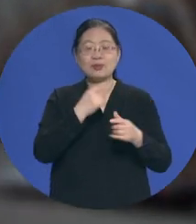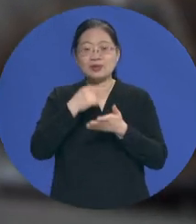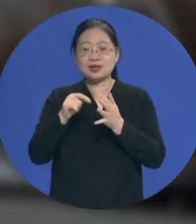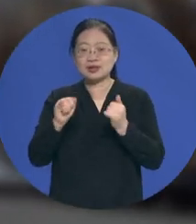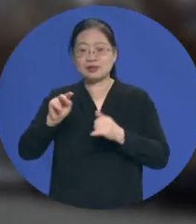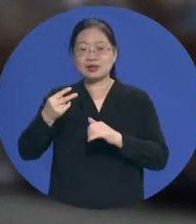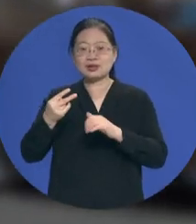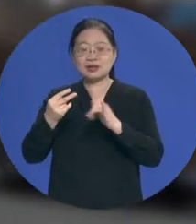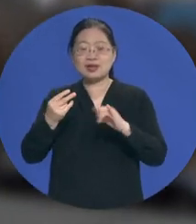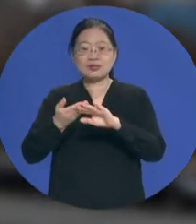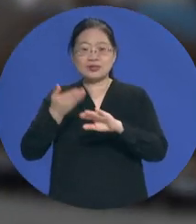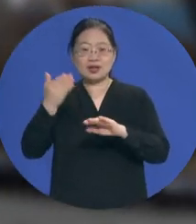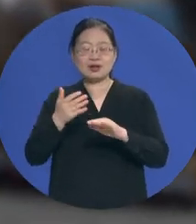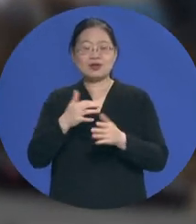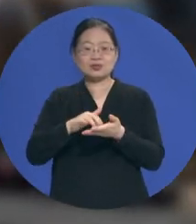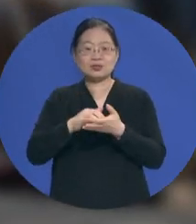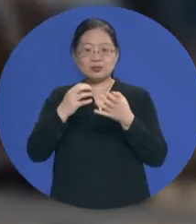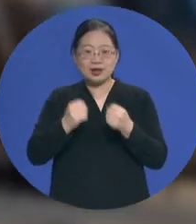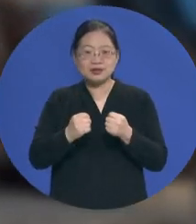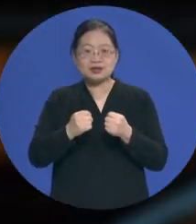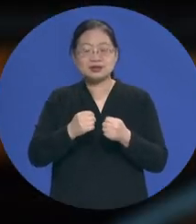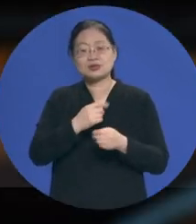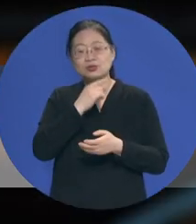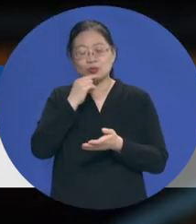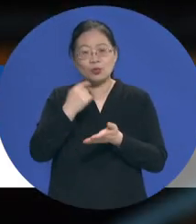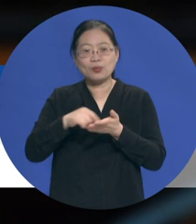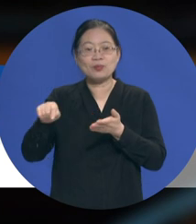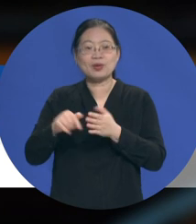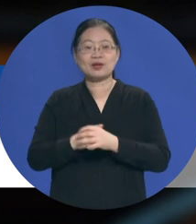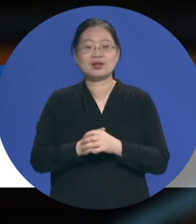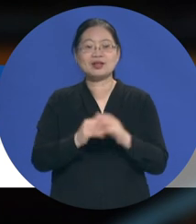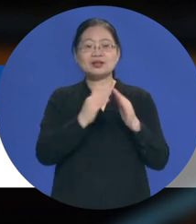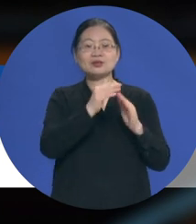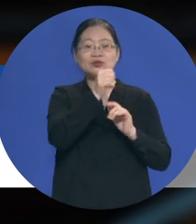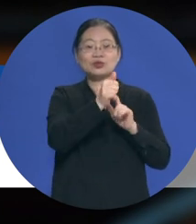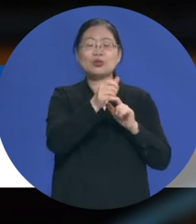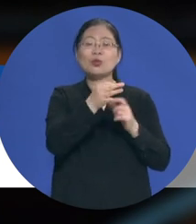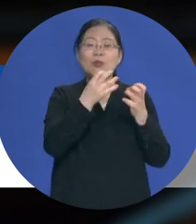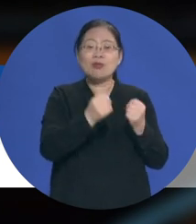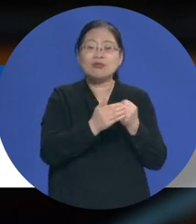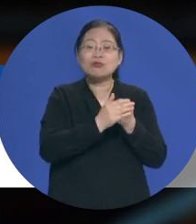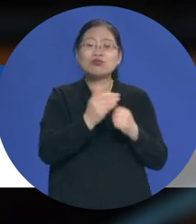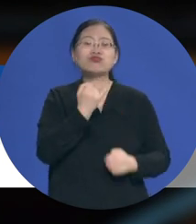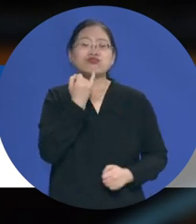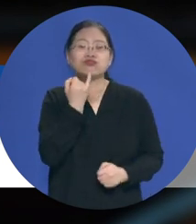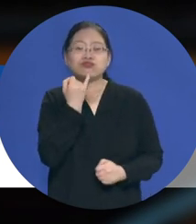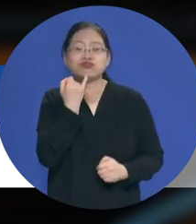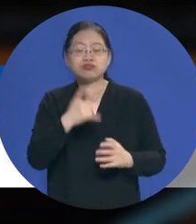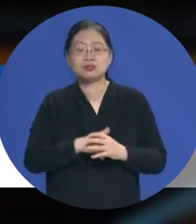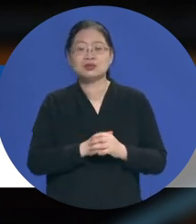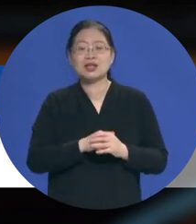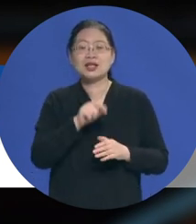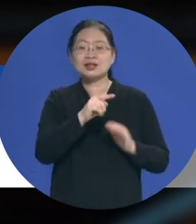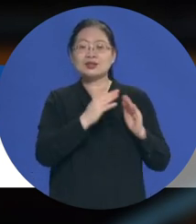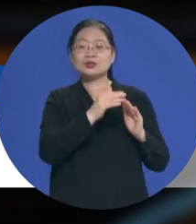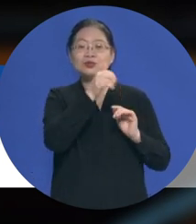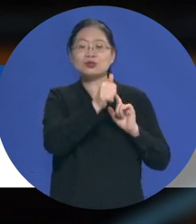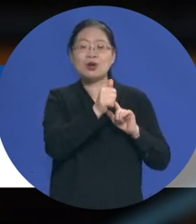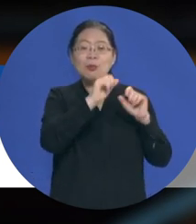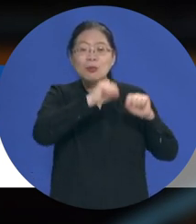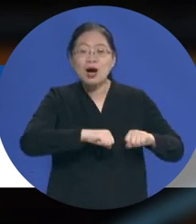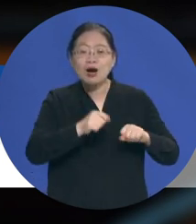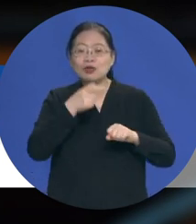넘고 피해 금액은 수백억 원에 달합니다. 아, 이 집주인분이 돈이 많아서 괜찮다. 그리고 이 집주인분이